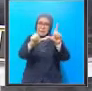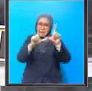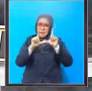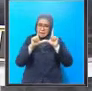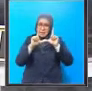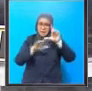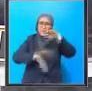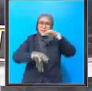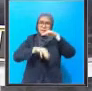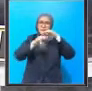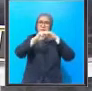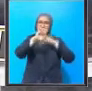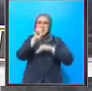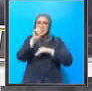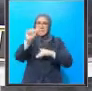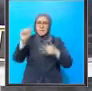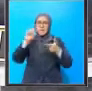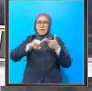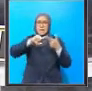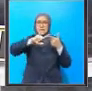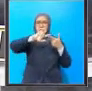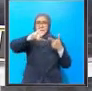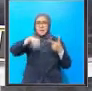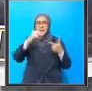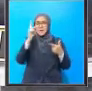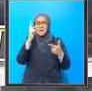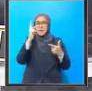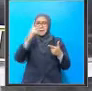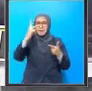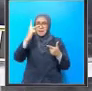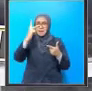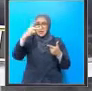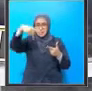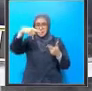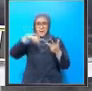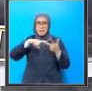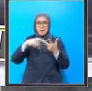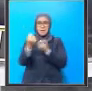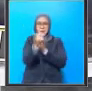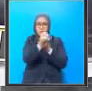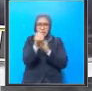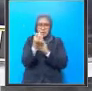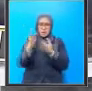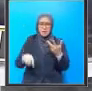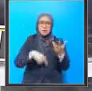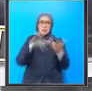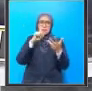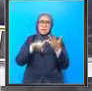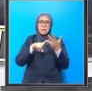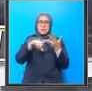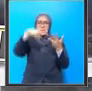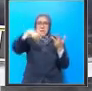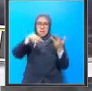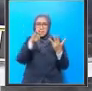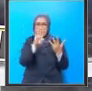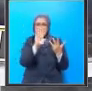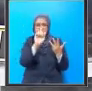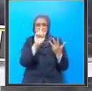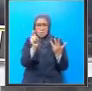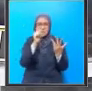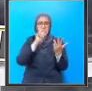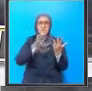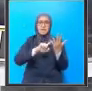bawah MAIDA, JKKP, BOMBA, JAS, PPT dan juga LMW di bawah custom.